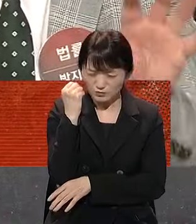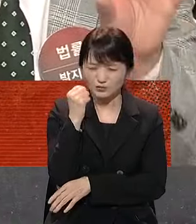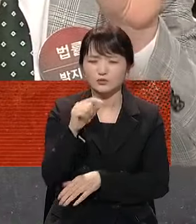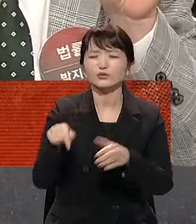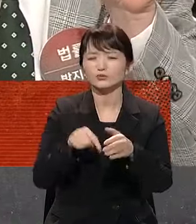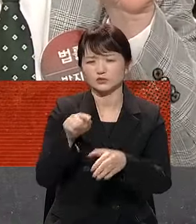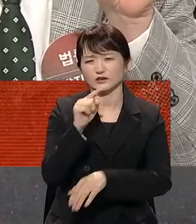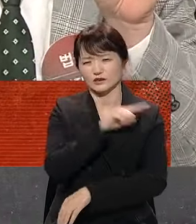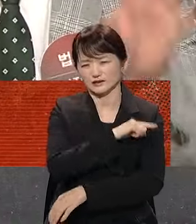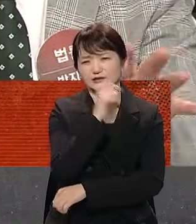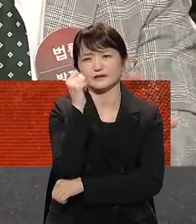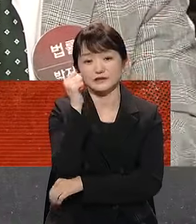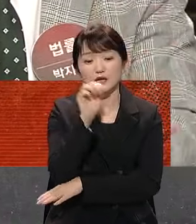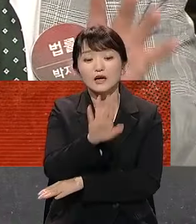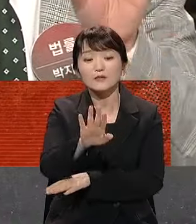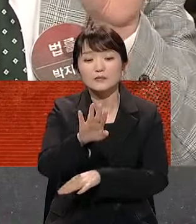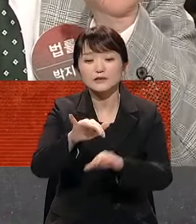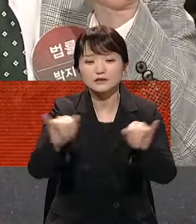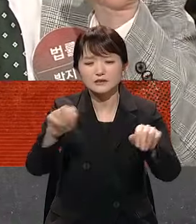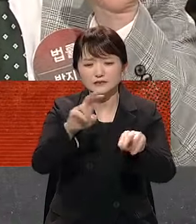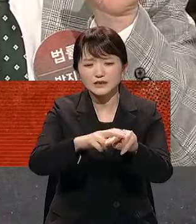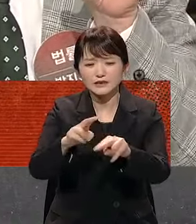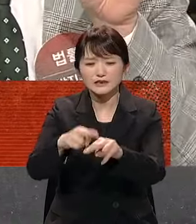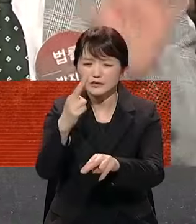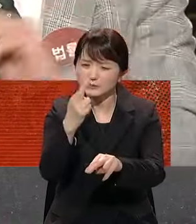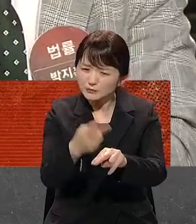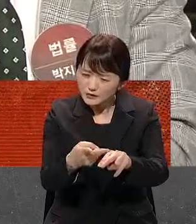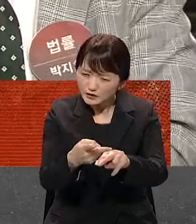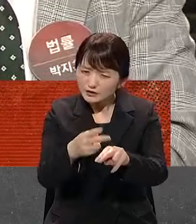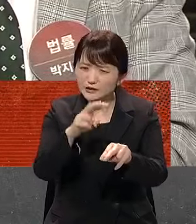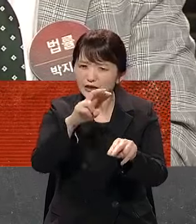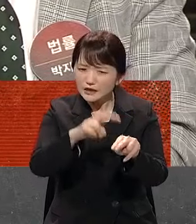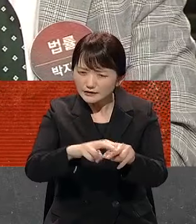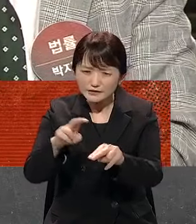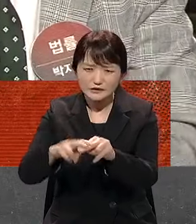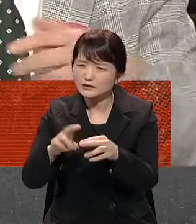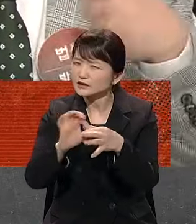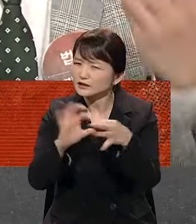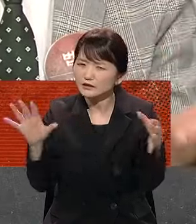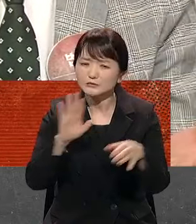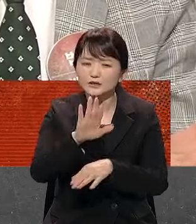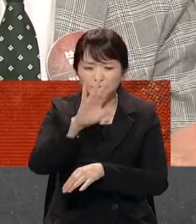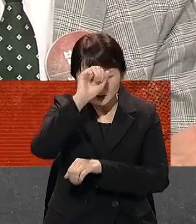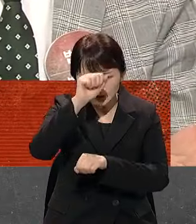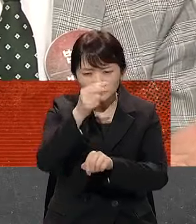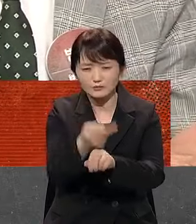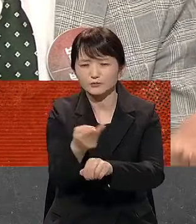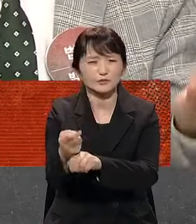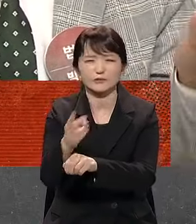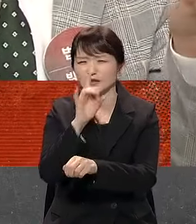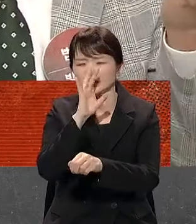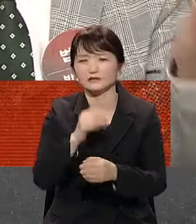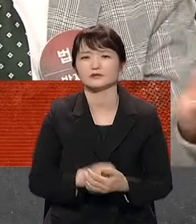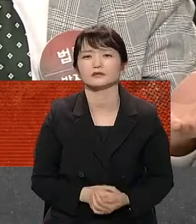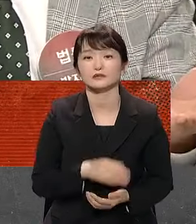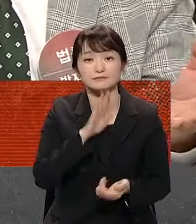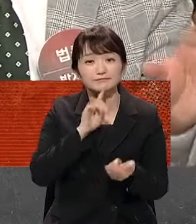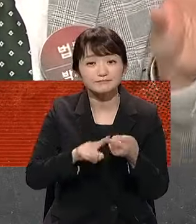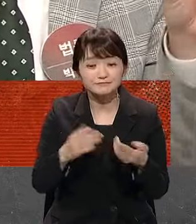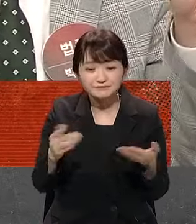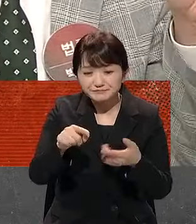앞자리에 사람이 있든 없든지간에 그 자리에 다리를 올려서 안 됩니다 없 그러니까 너무나 당연한 건데 사실은